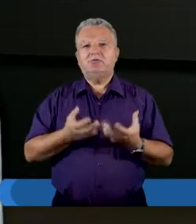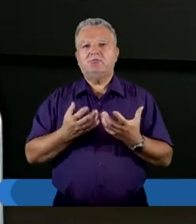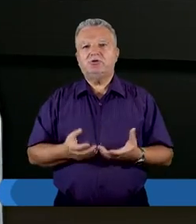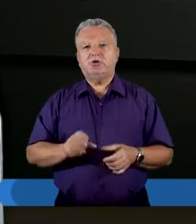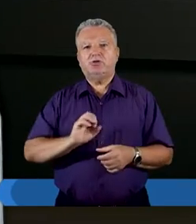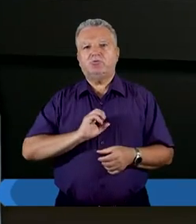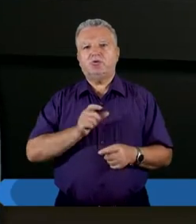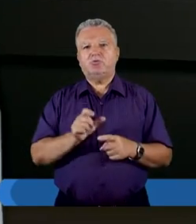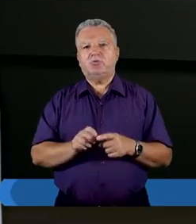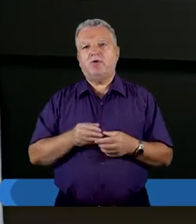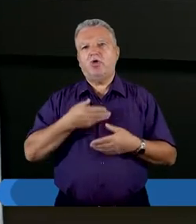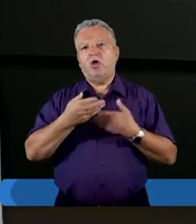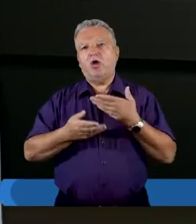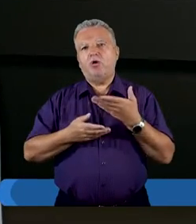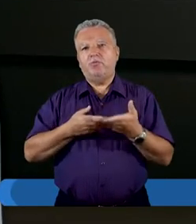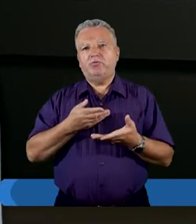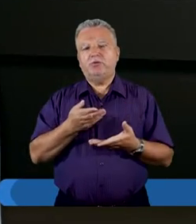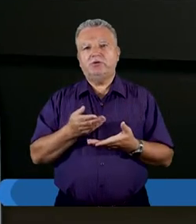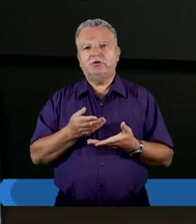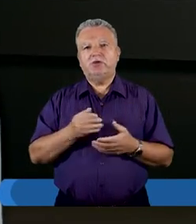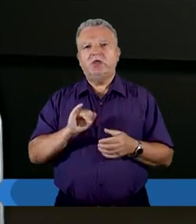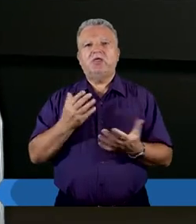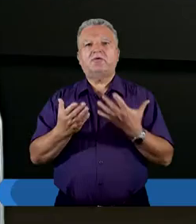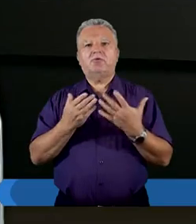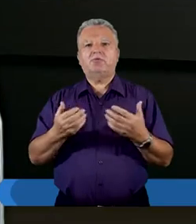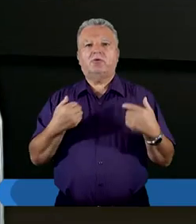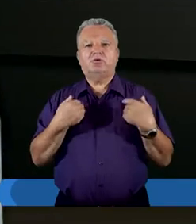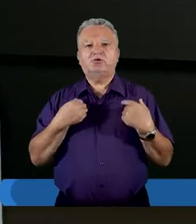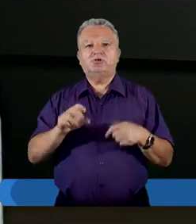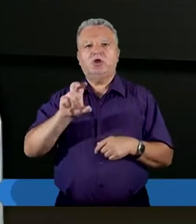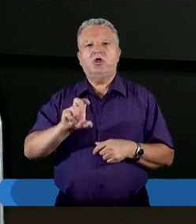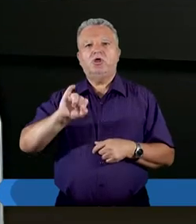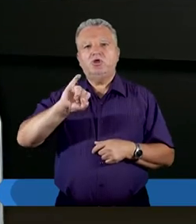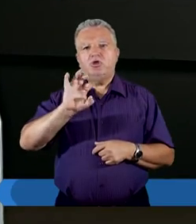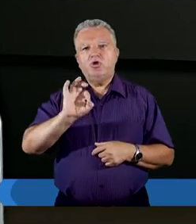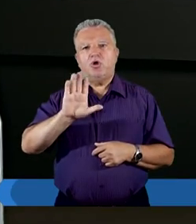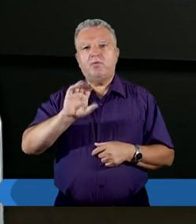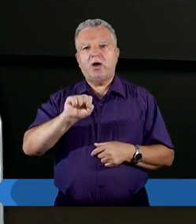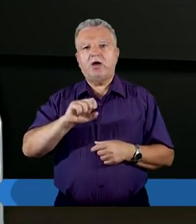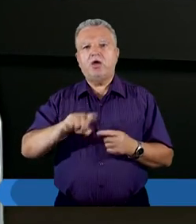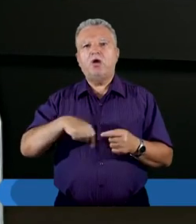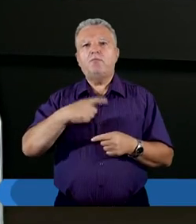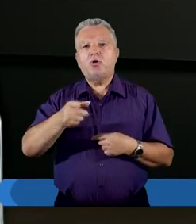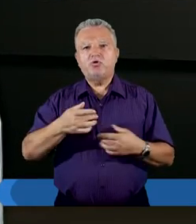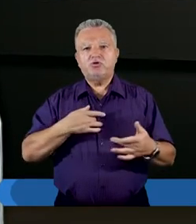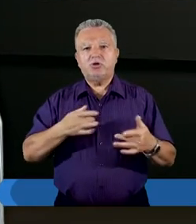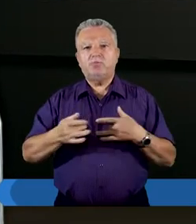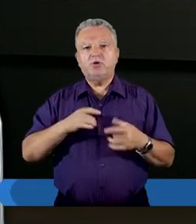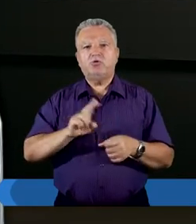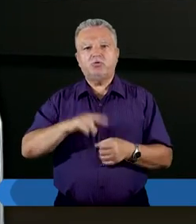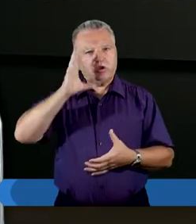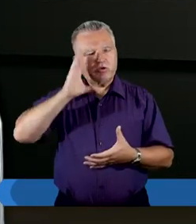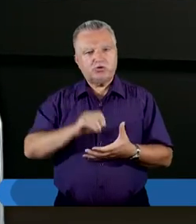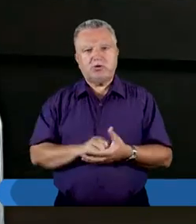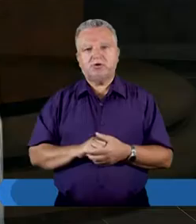swoimi słowami opowiedzieć, właściwie no jak wyglądało życie Hioba po cierpieniu, którego